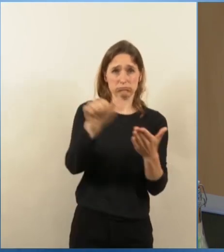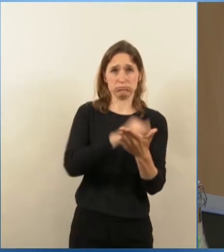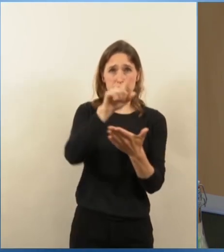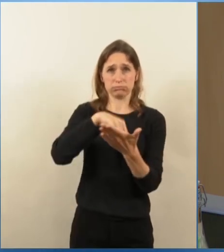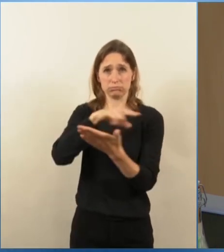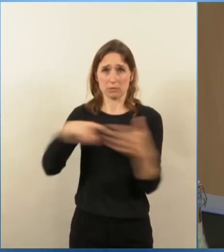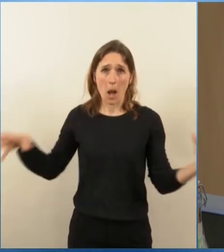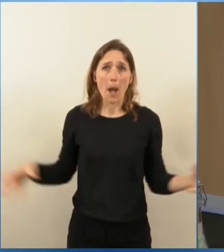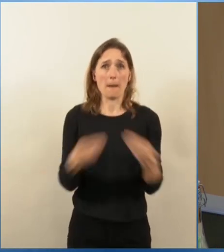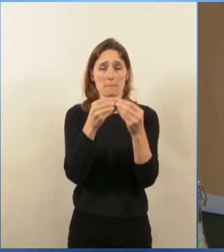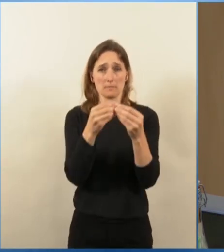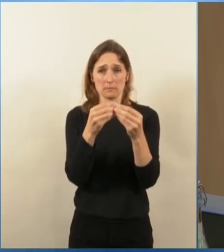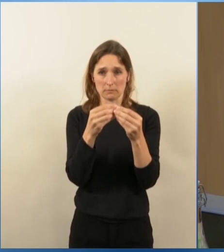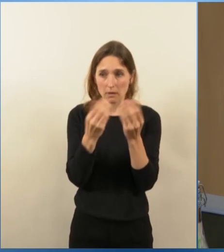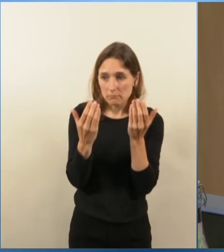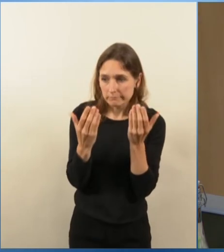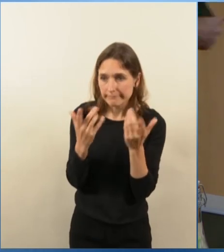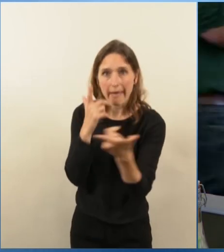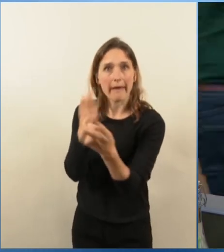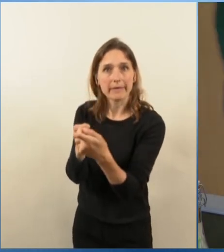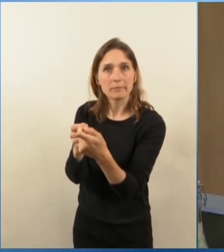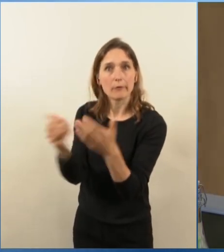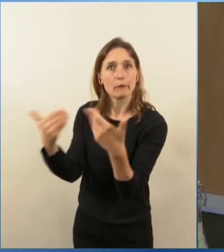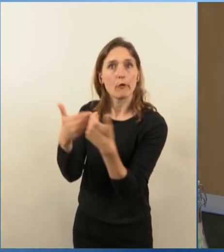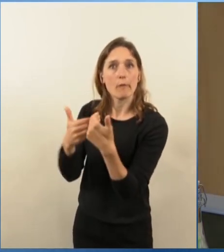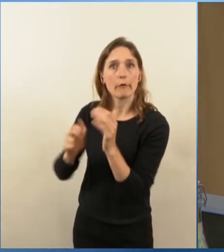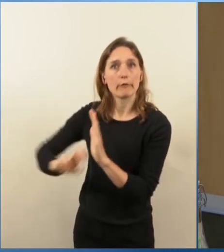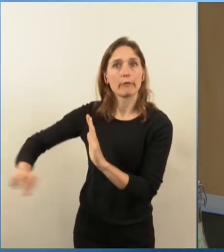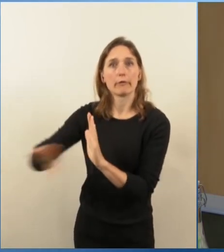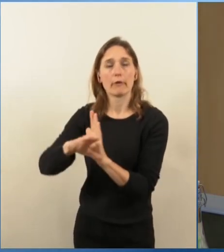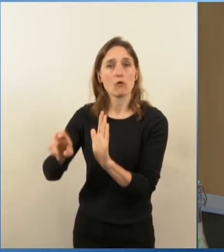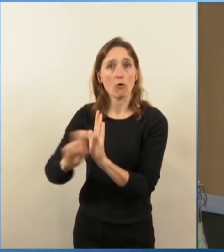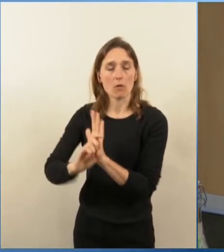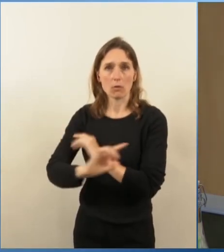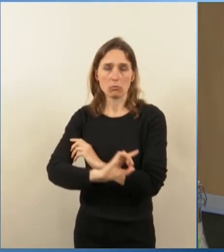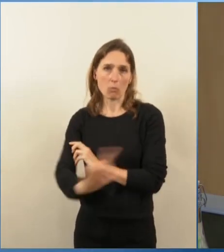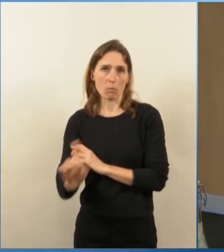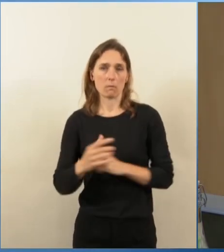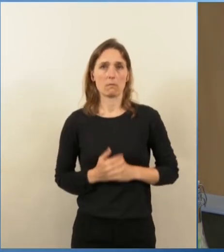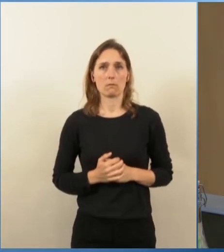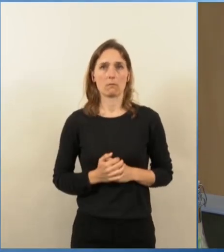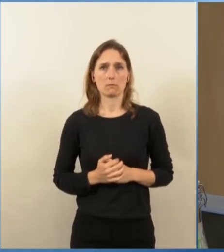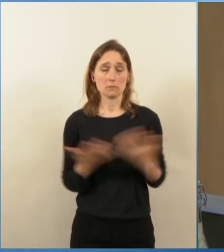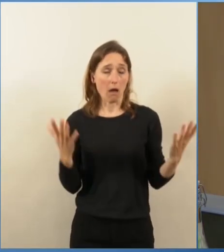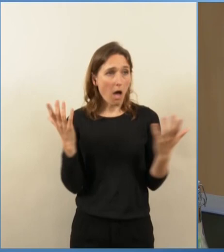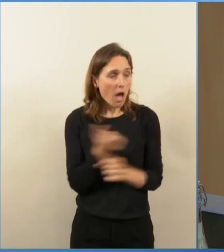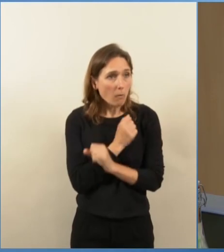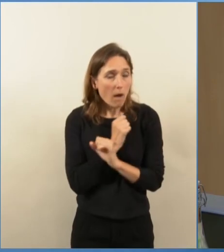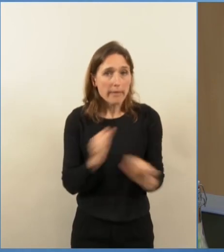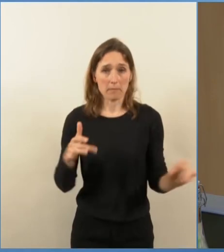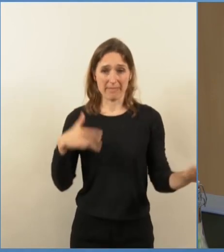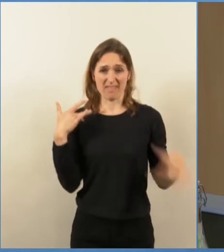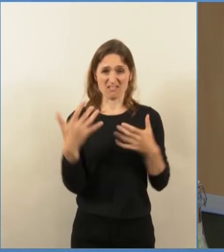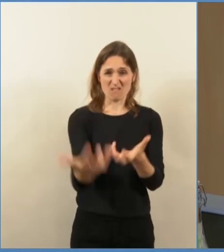Grenoblois il est insensé qu'un tel équipement accueille si peu de